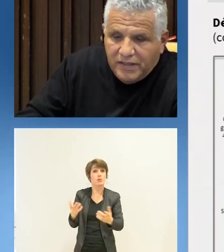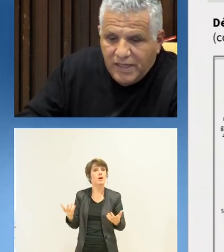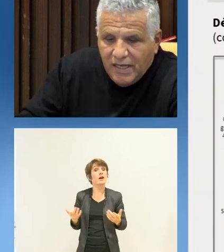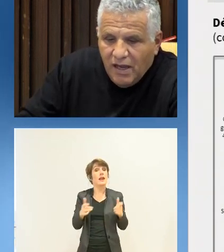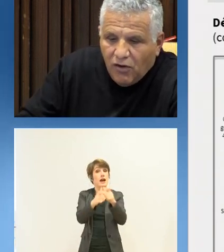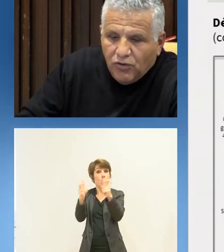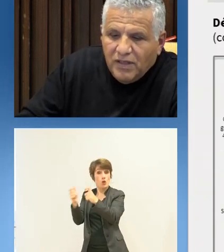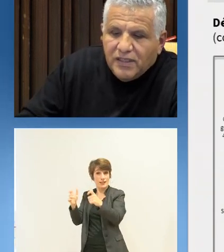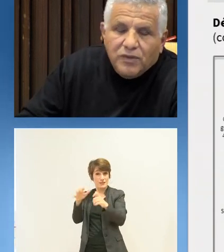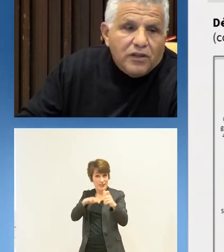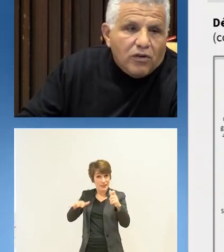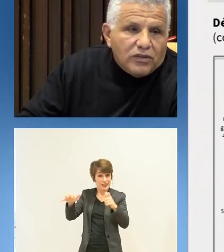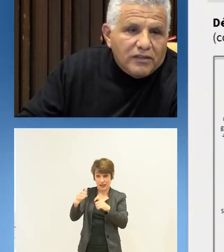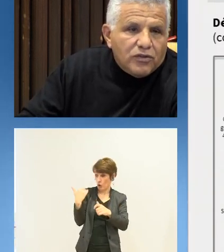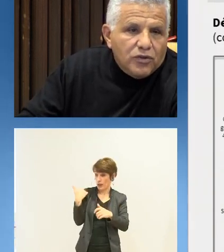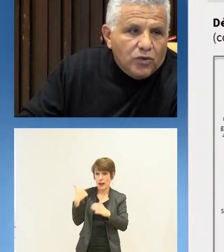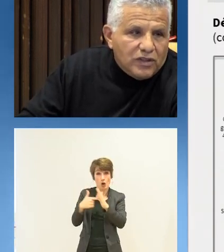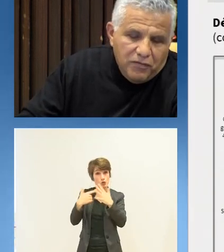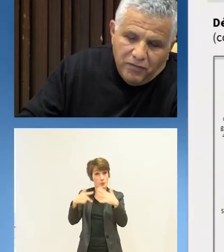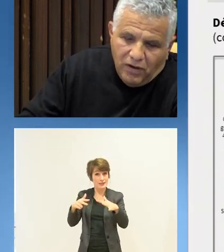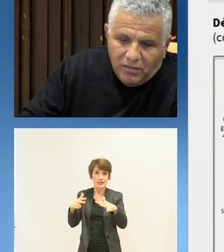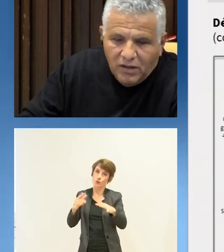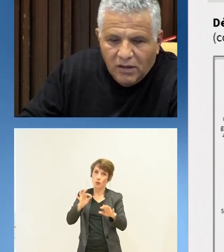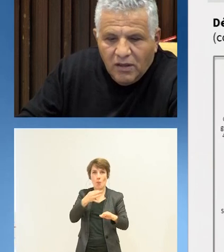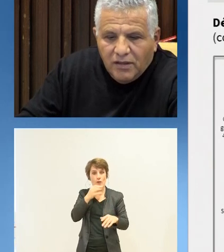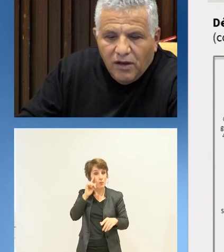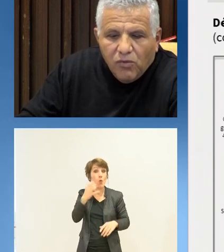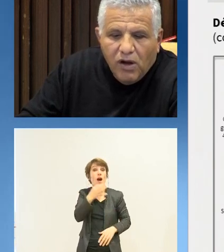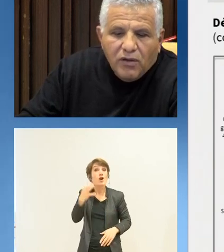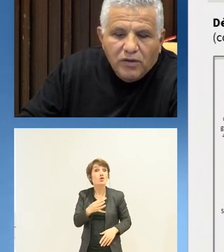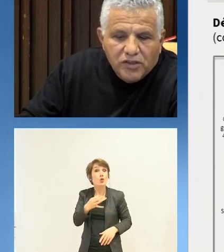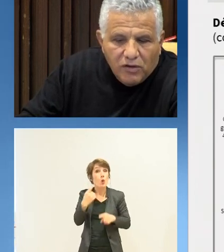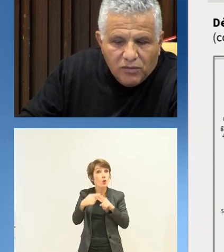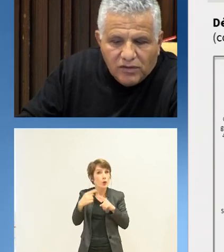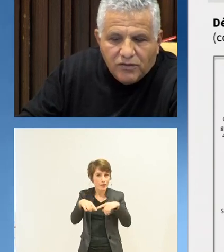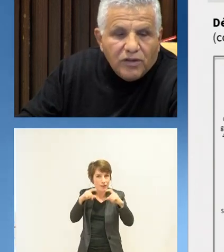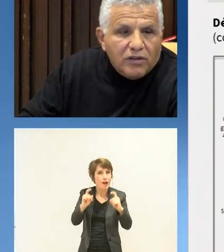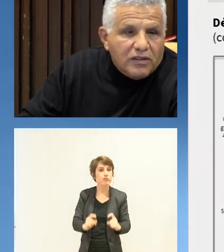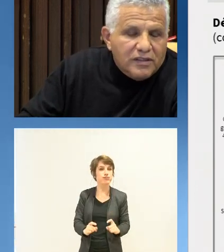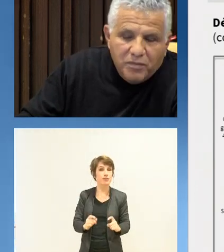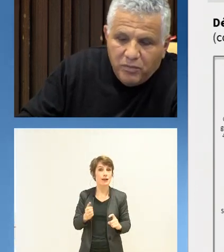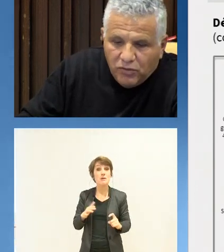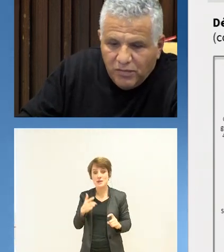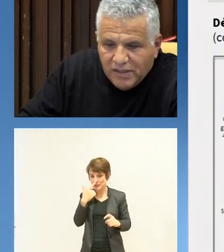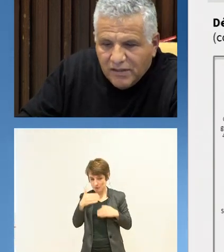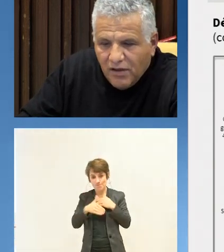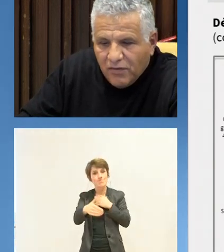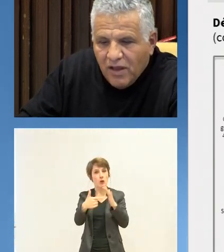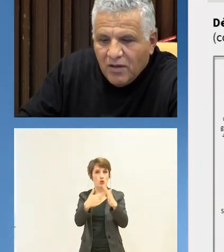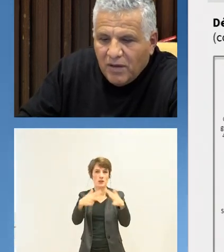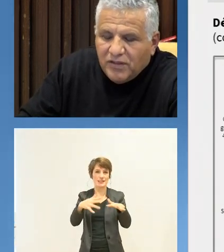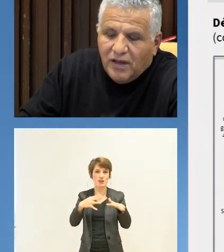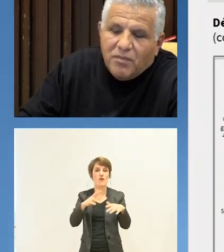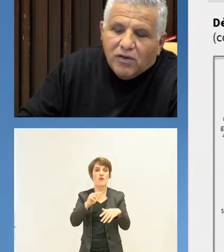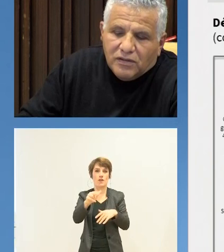bénéficier en 2018 d'un contexte de taux très favorables néanmoins une légère augmentation est anticipée pour 2019